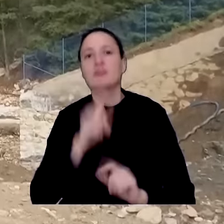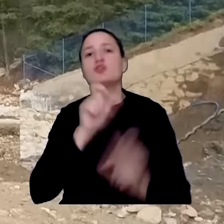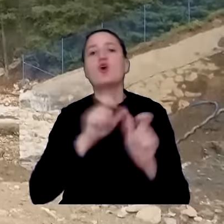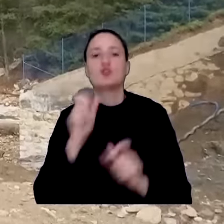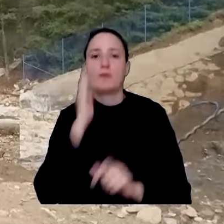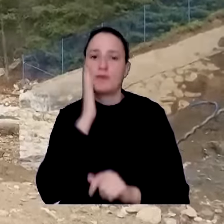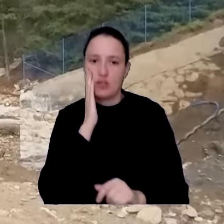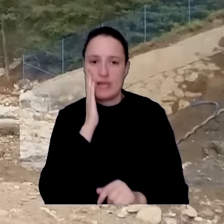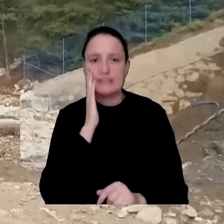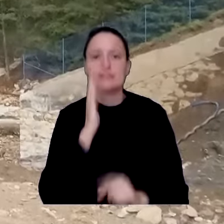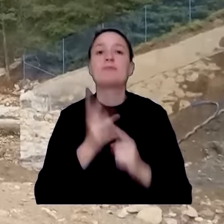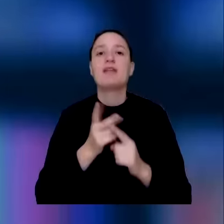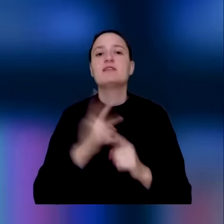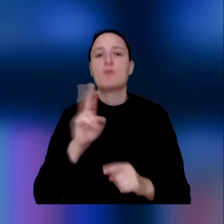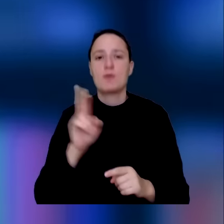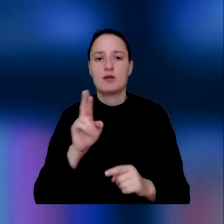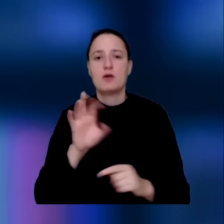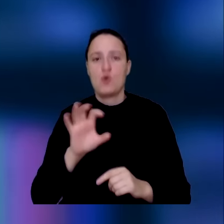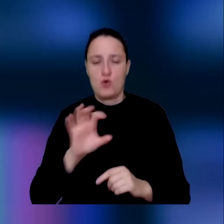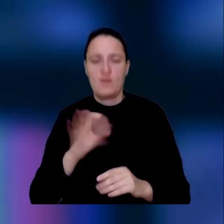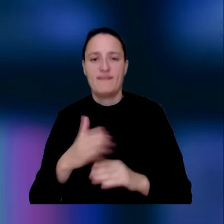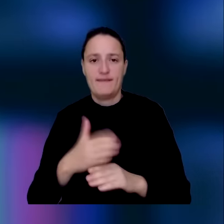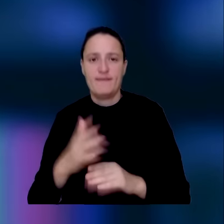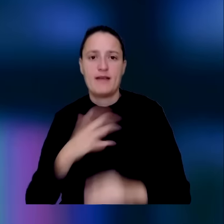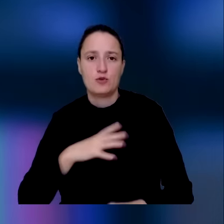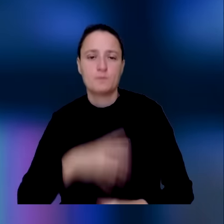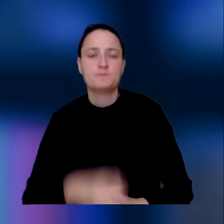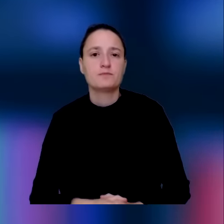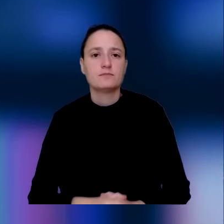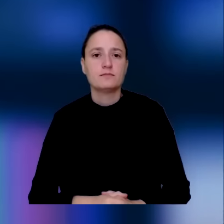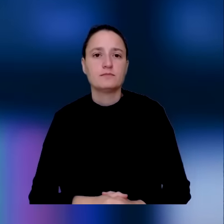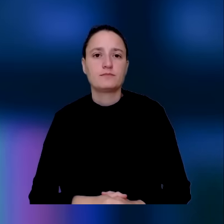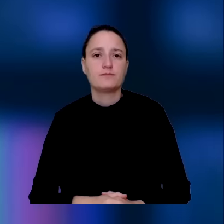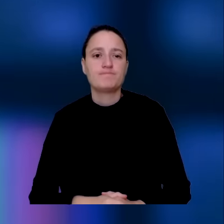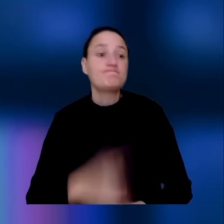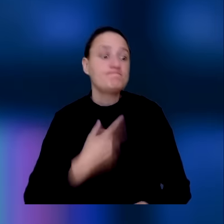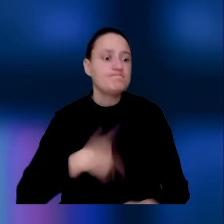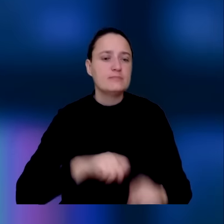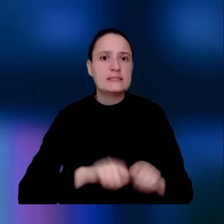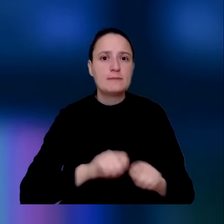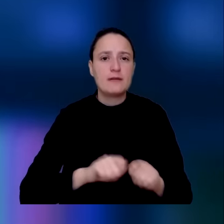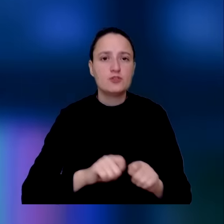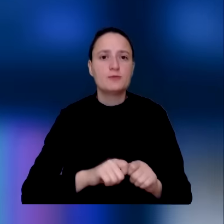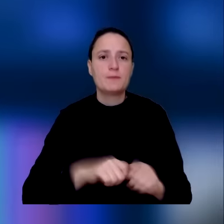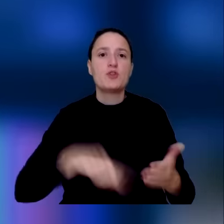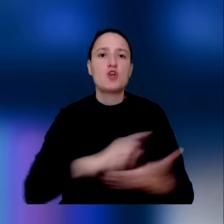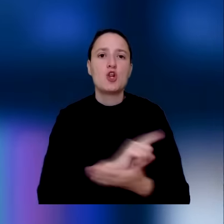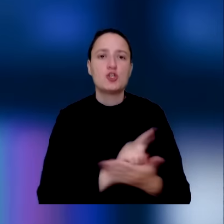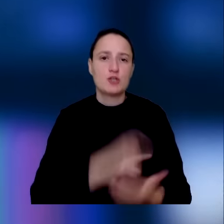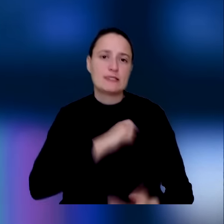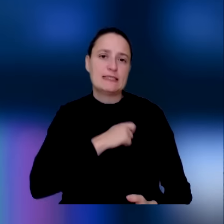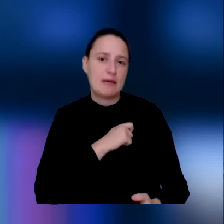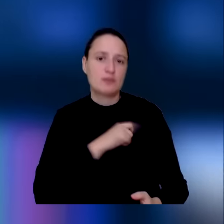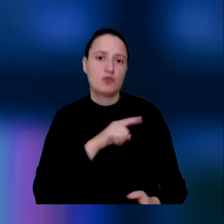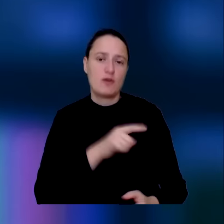do pozostania z Republiką. Jak ujawniła nasza redakcja śledcza, dolnośląski inspektor Daniel Woźniak, łącząc